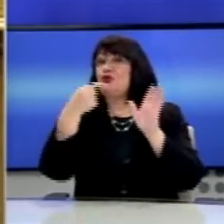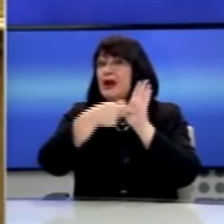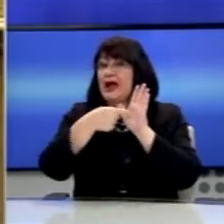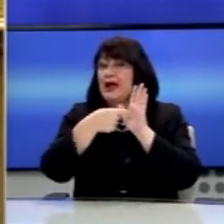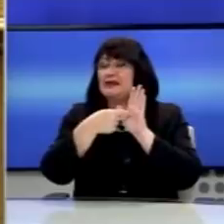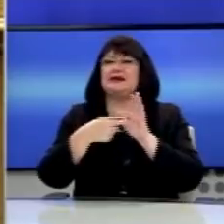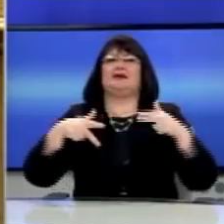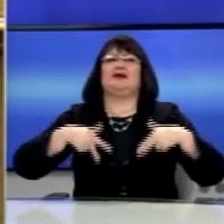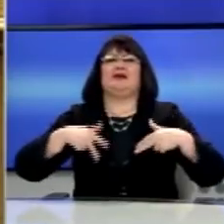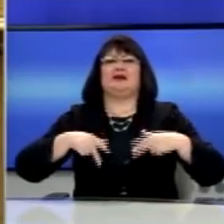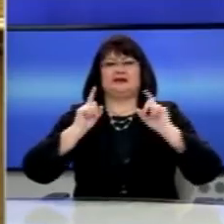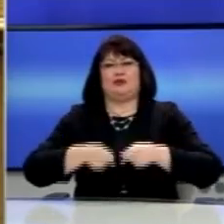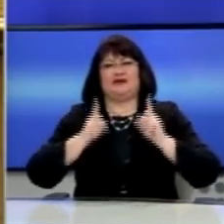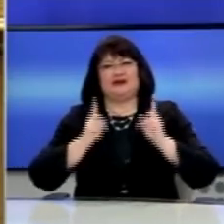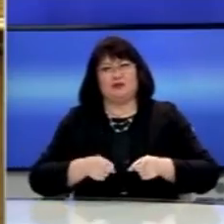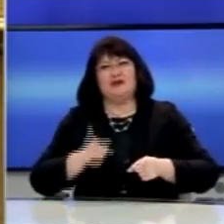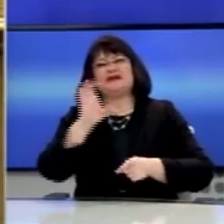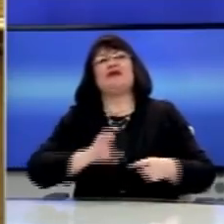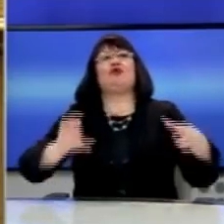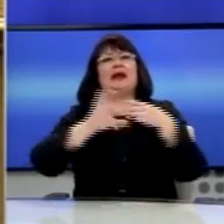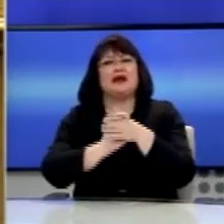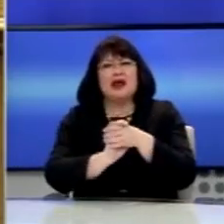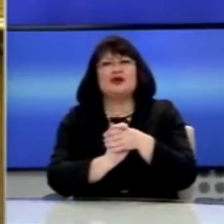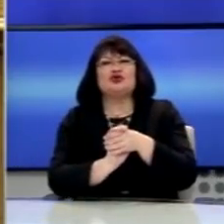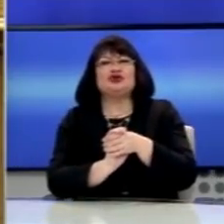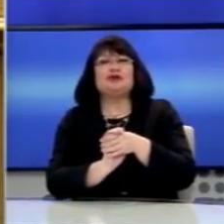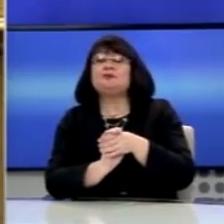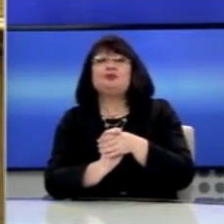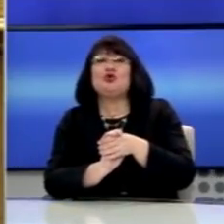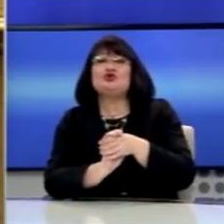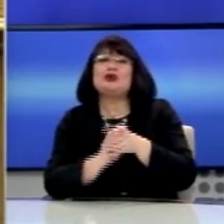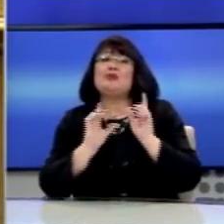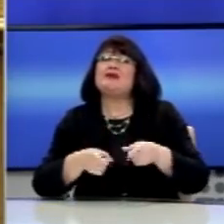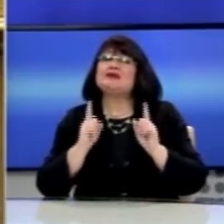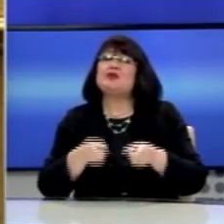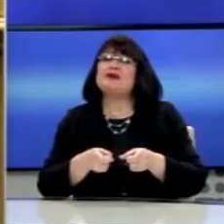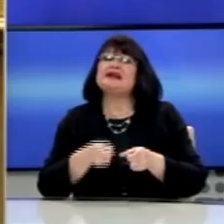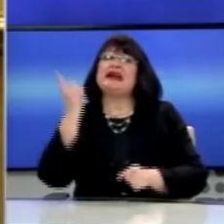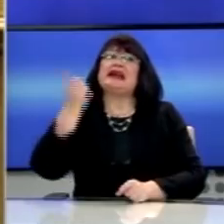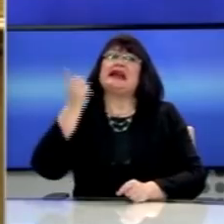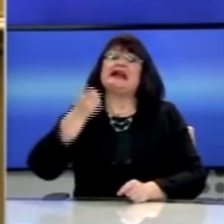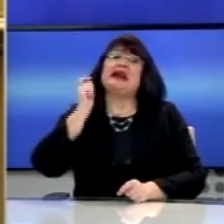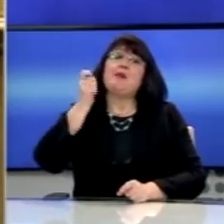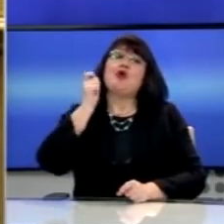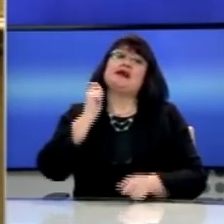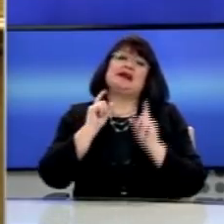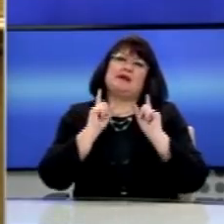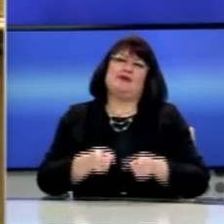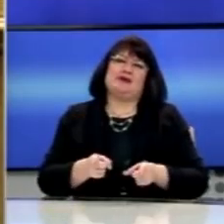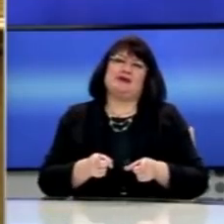από τις κυβερνήσεις και στο πλαίσιο της Ευρωπαϊκής Ένωσης παίρνονται πάλι με κριτήρια πολιτικά